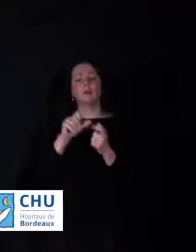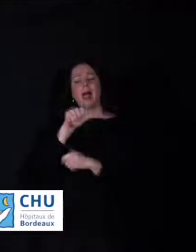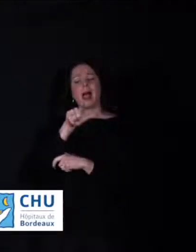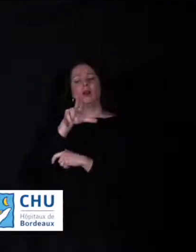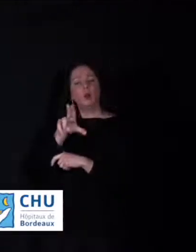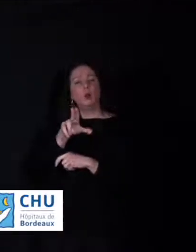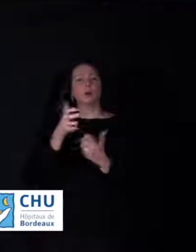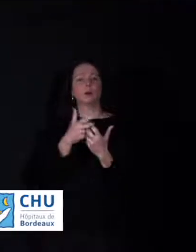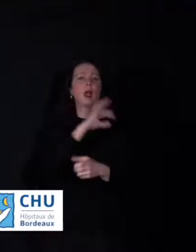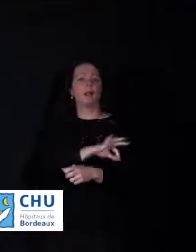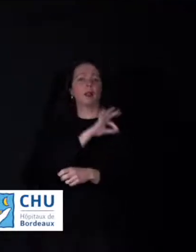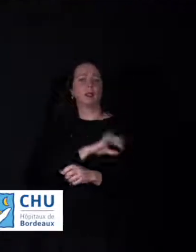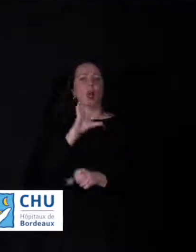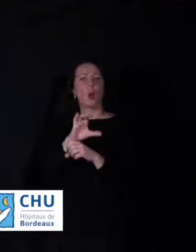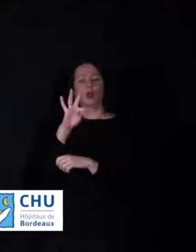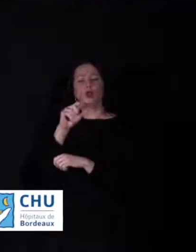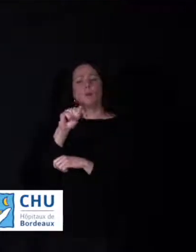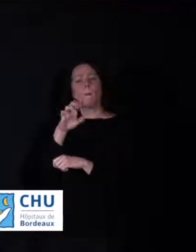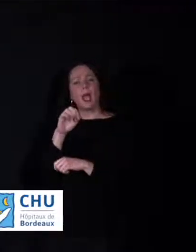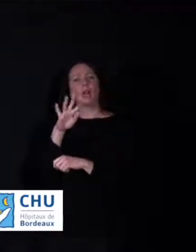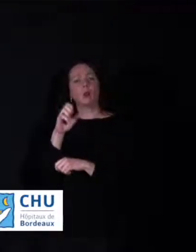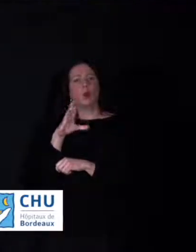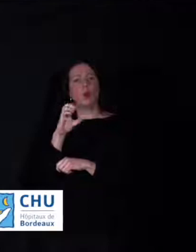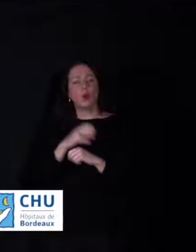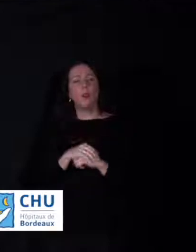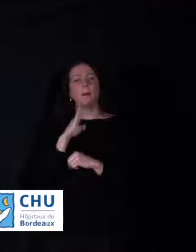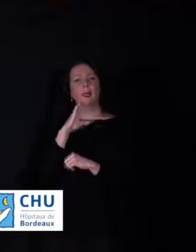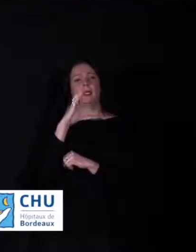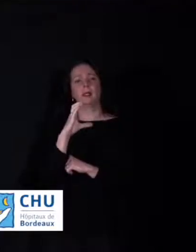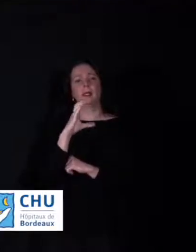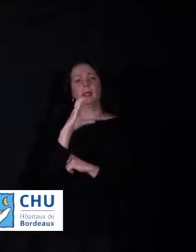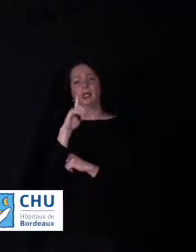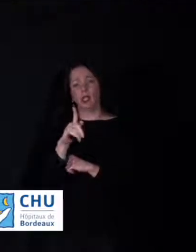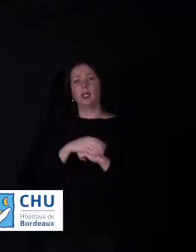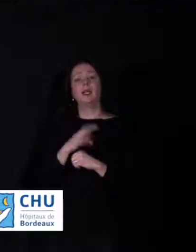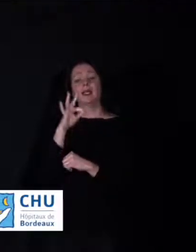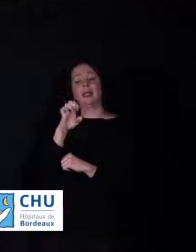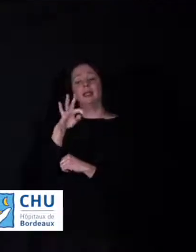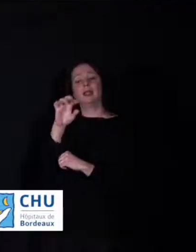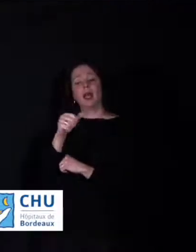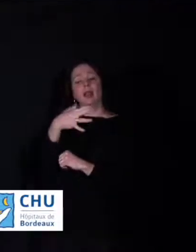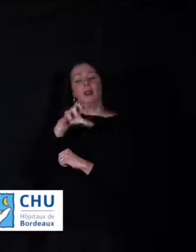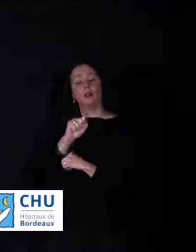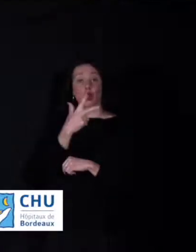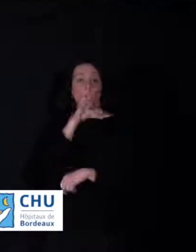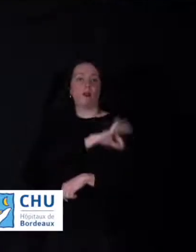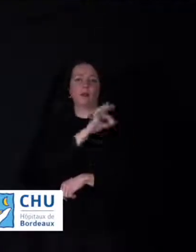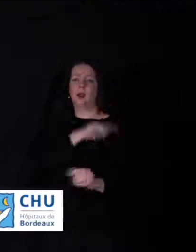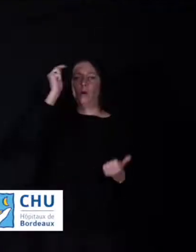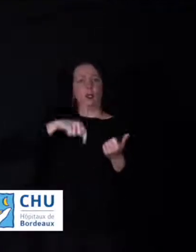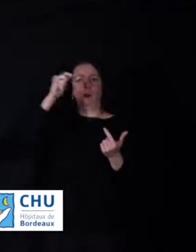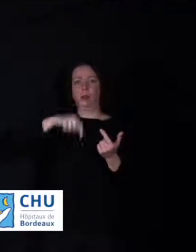avec le vaccin de la tuberculose, du BCG, du tétanos, 3 vaccins qui vont devenir obligatoires, donc les